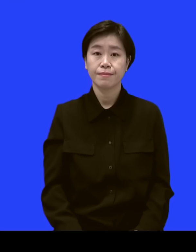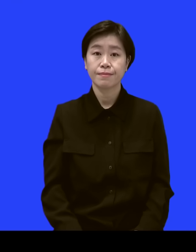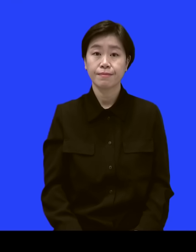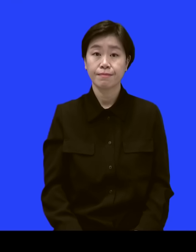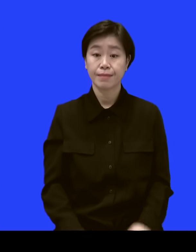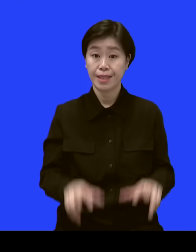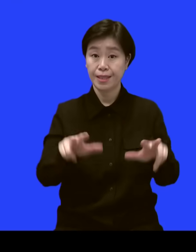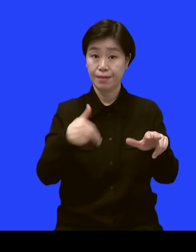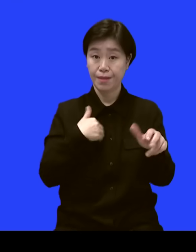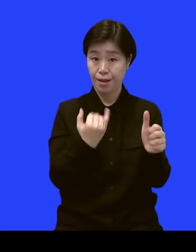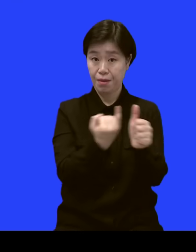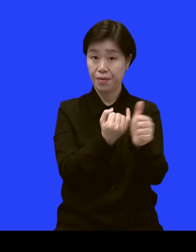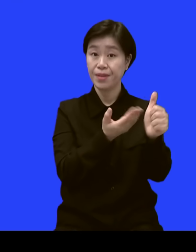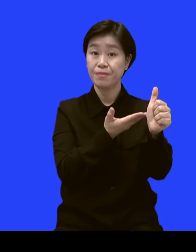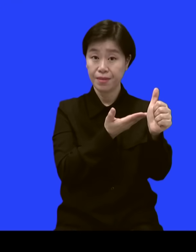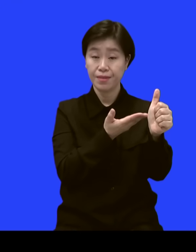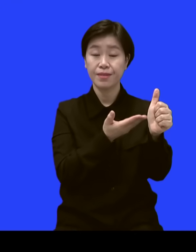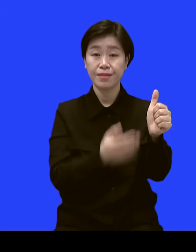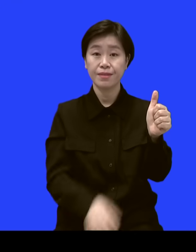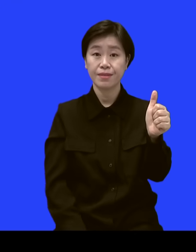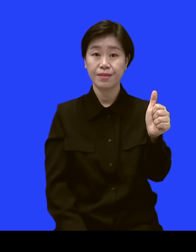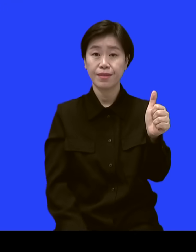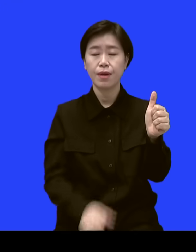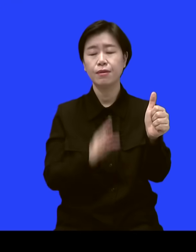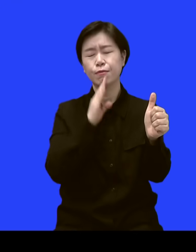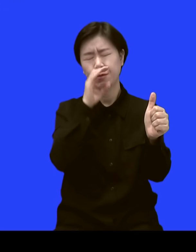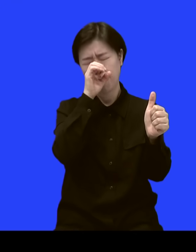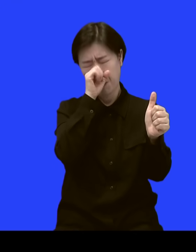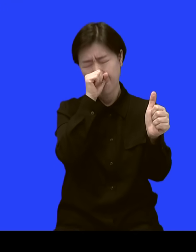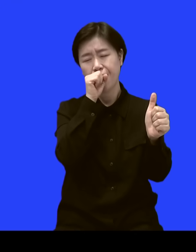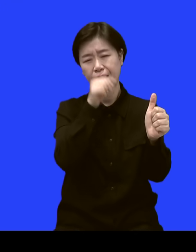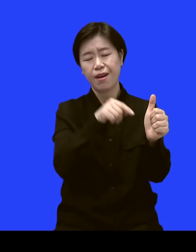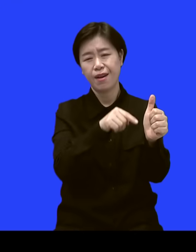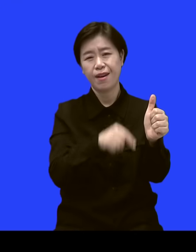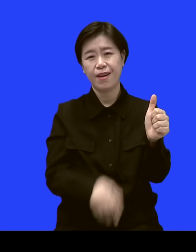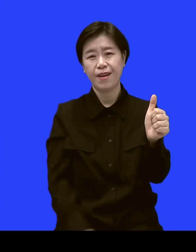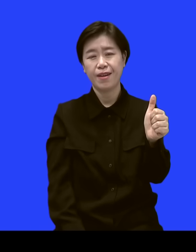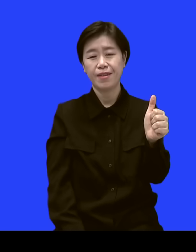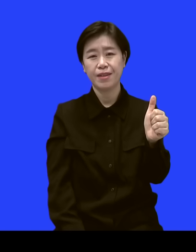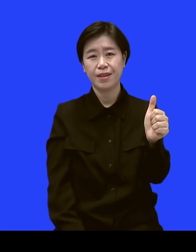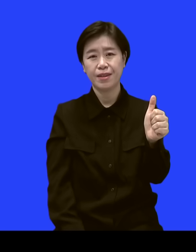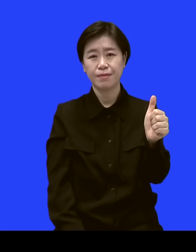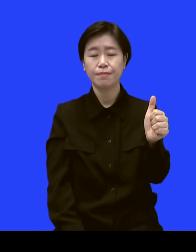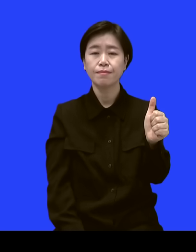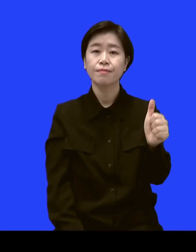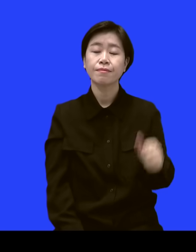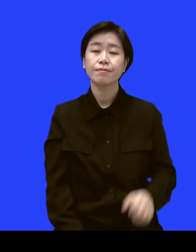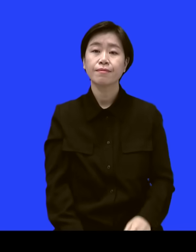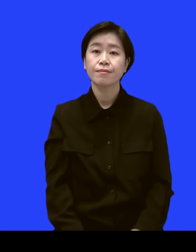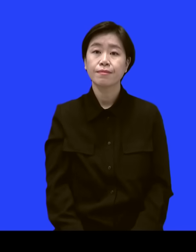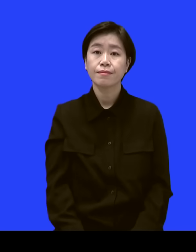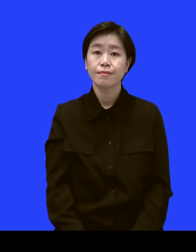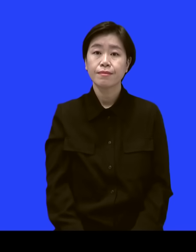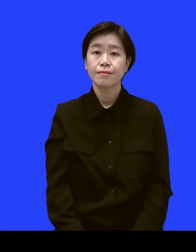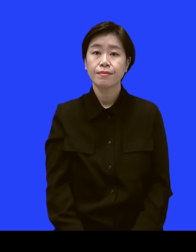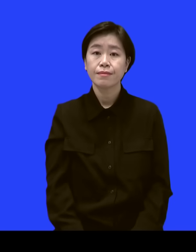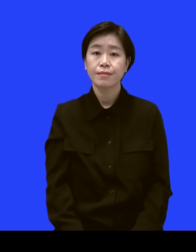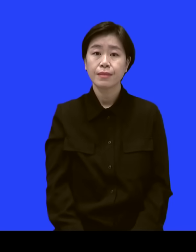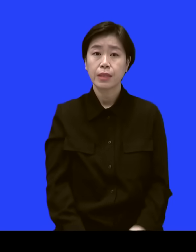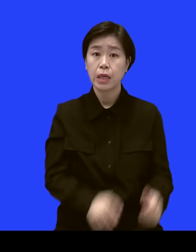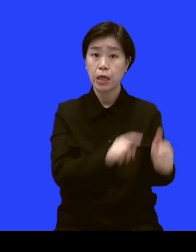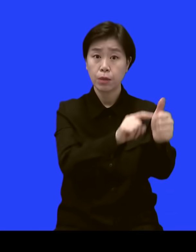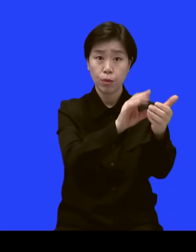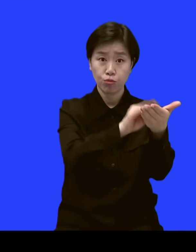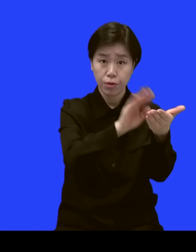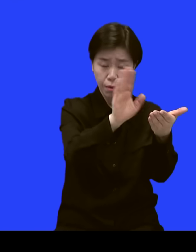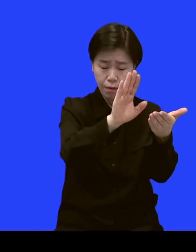아니, 지금 남편은 네. 너무 좋은 사람이고 네, 진짜 네. 어머님 기도로 만났고. 네, 네. 근데 일단은 제 안에 너무